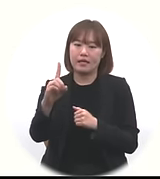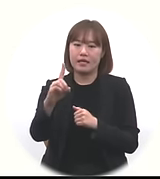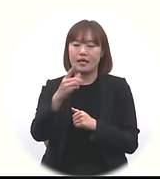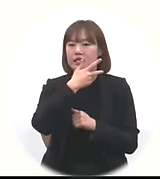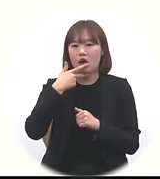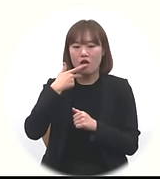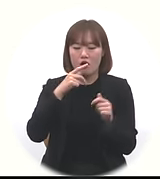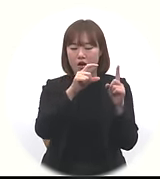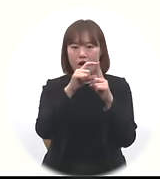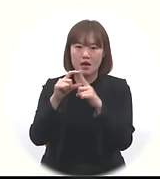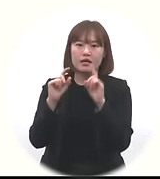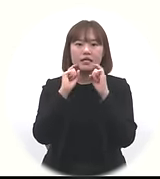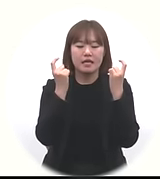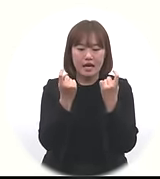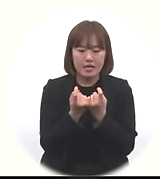있는